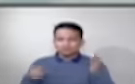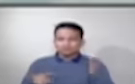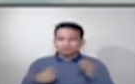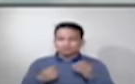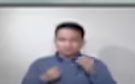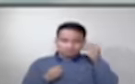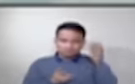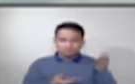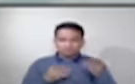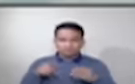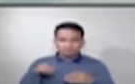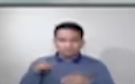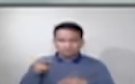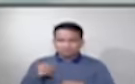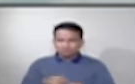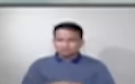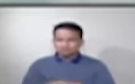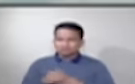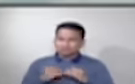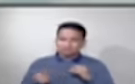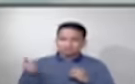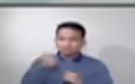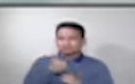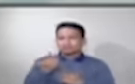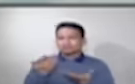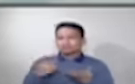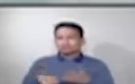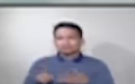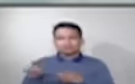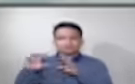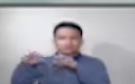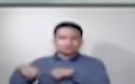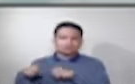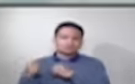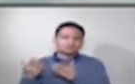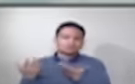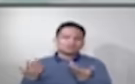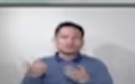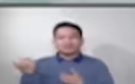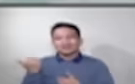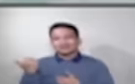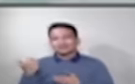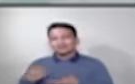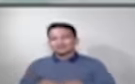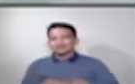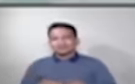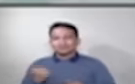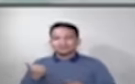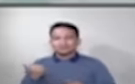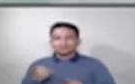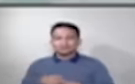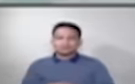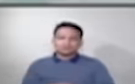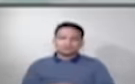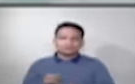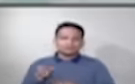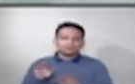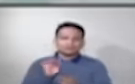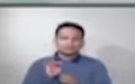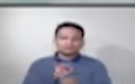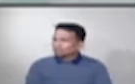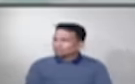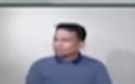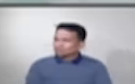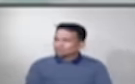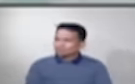po namin ito kay PNP Chief sa kataas-taasan at ipakukulong ka po niya dahil meron ka pong baby sa ibang babae. Mamili ka, sir, doon sa